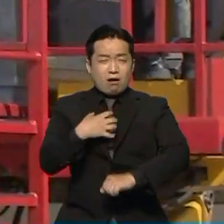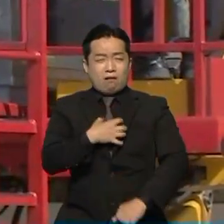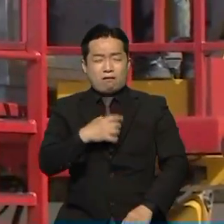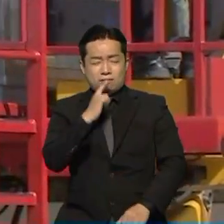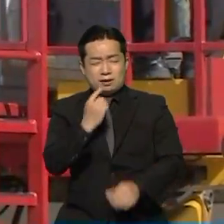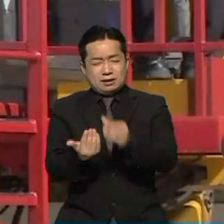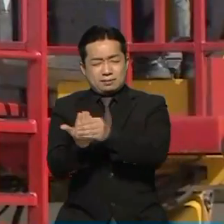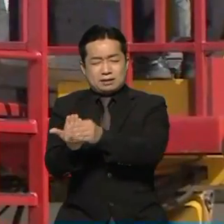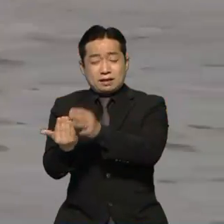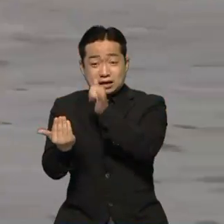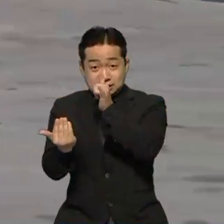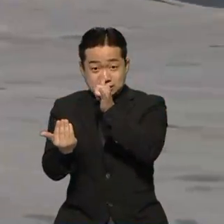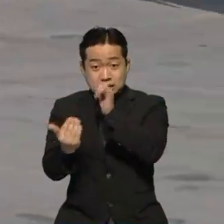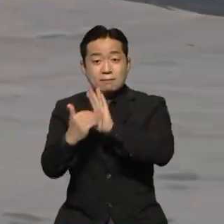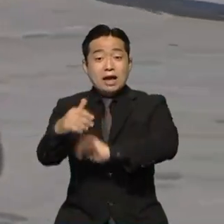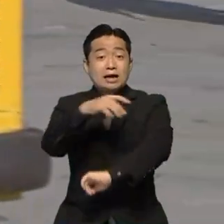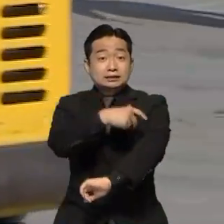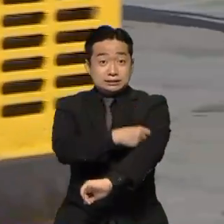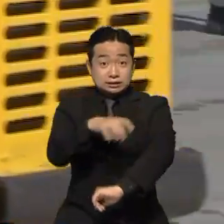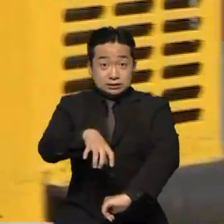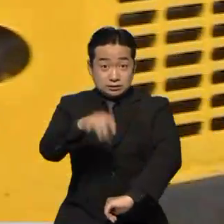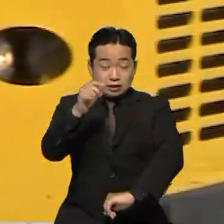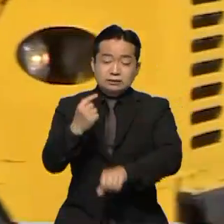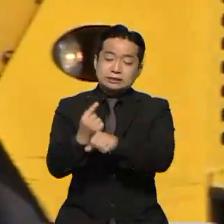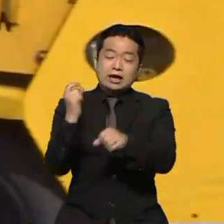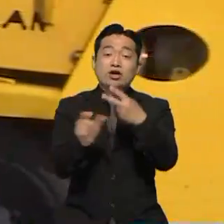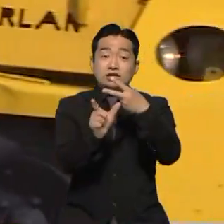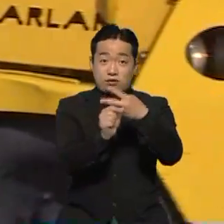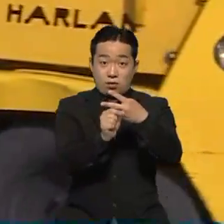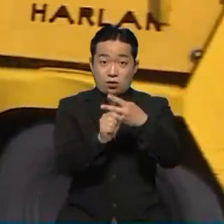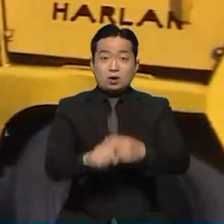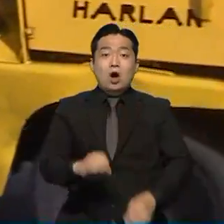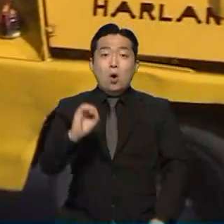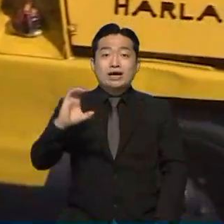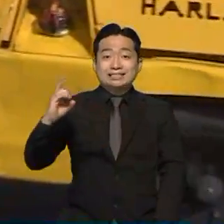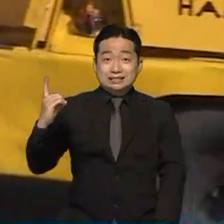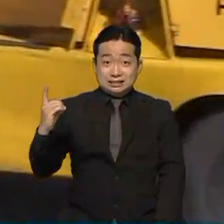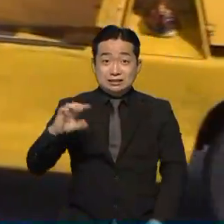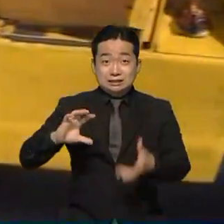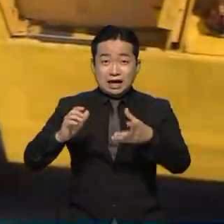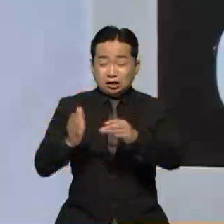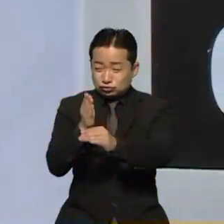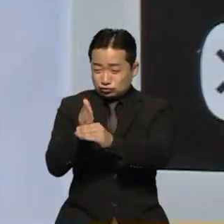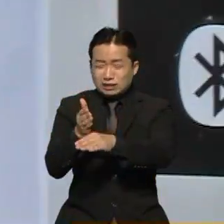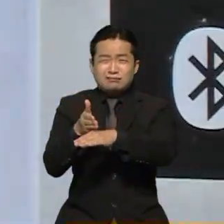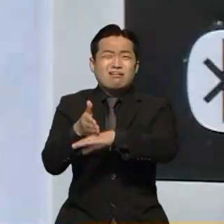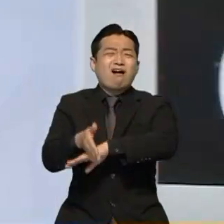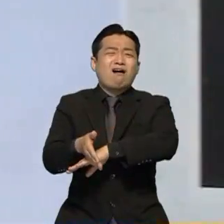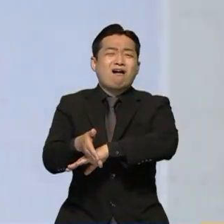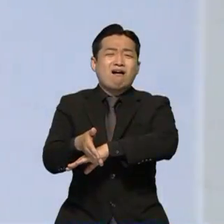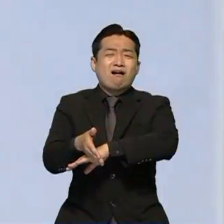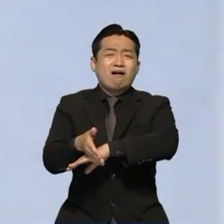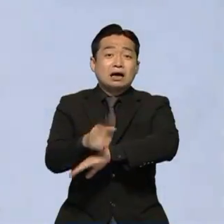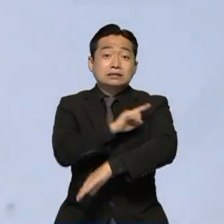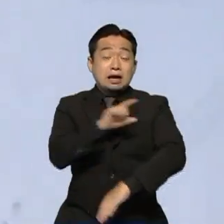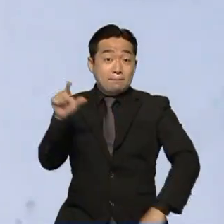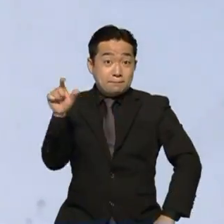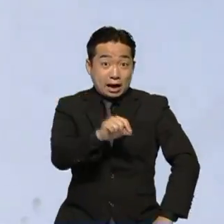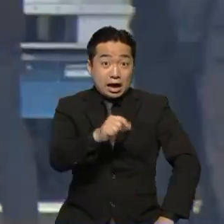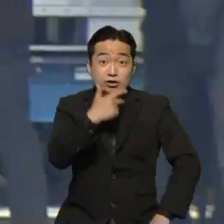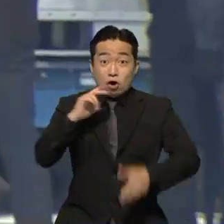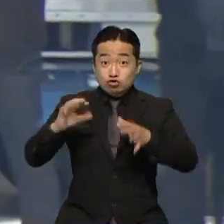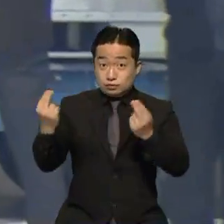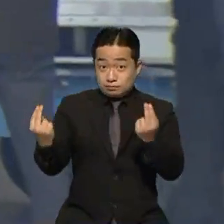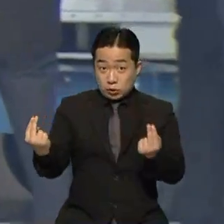있었습니다. 백신이 처음 들어온 건 지난해 2월. OECD 국가 중 가장 늦었습니다. 가장 빨랐던